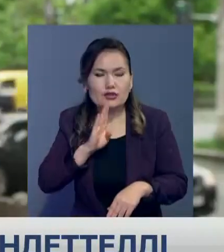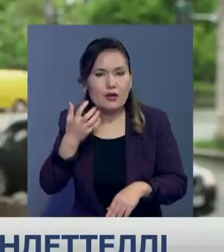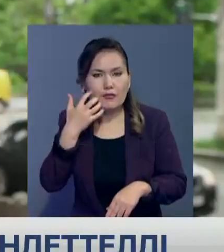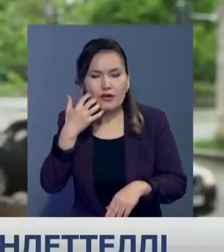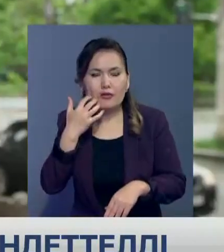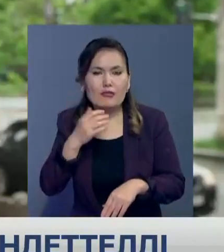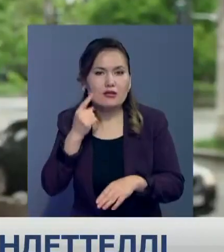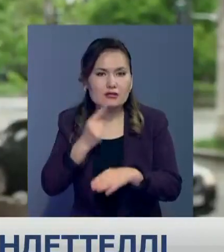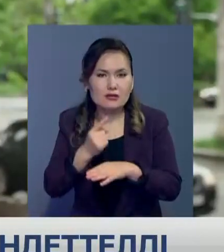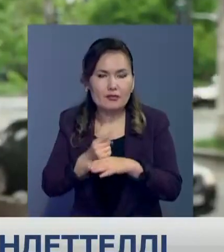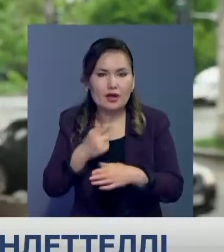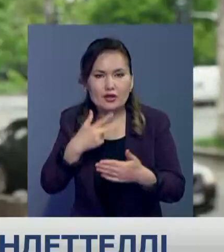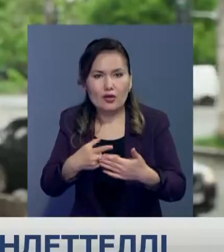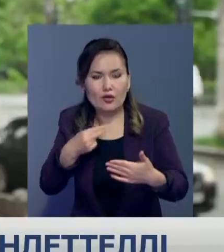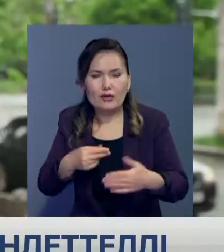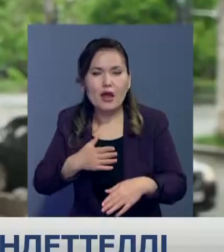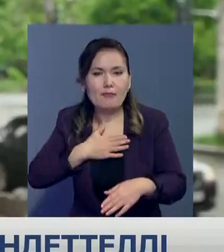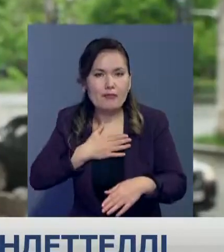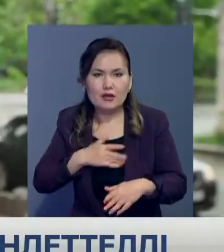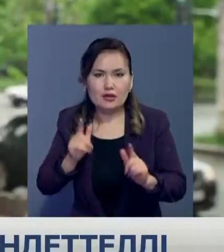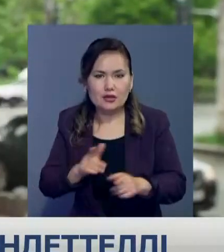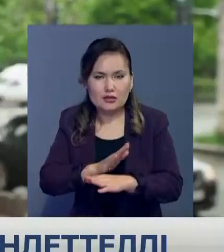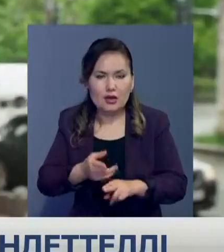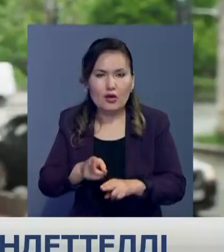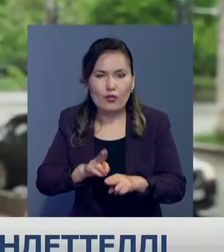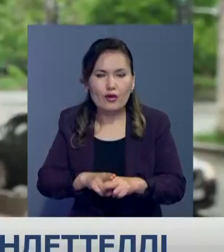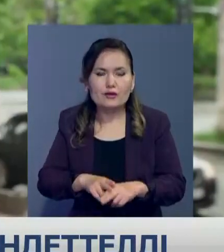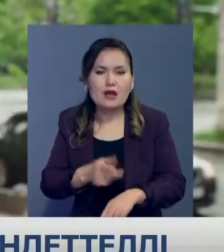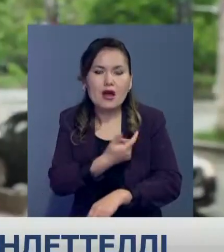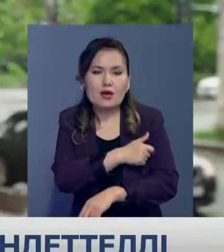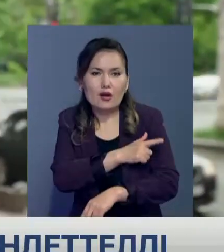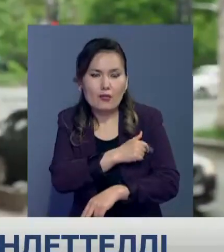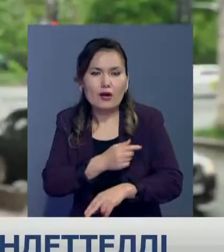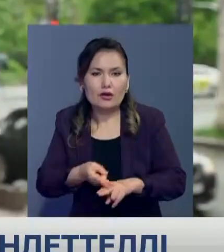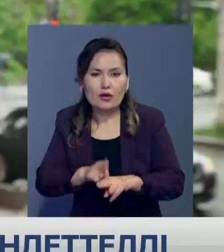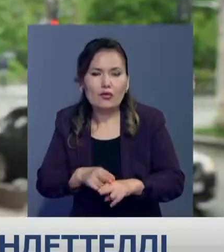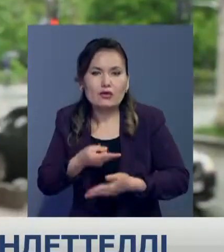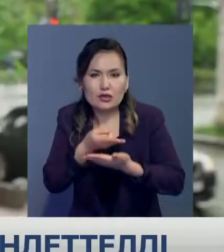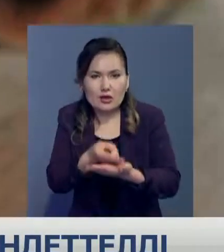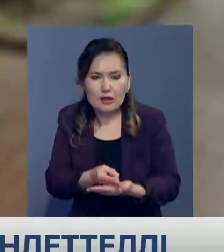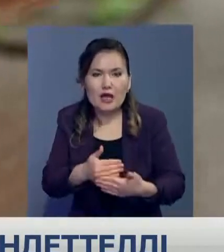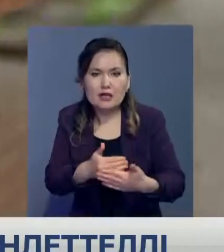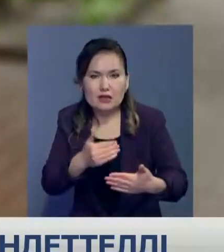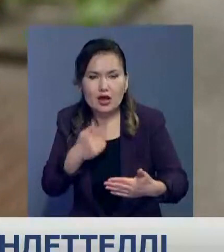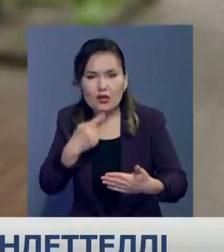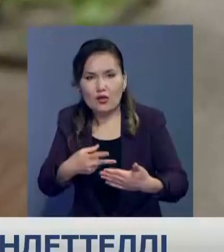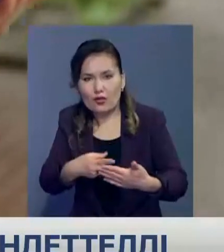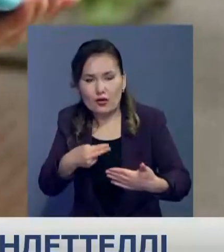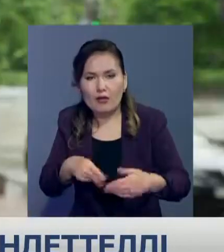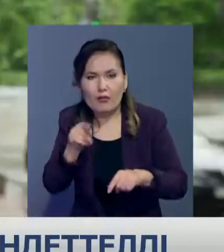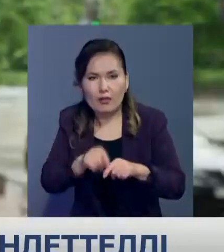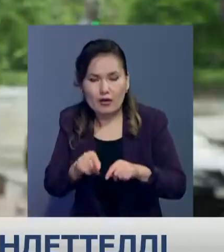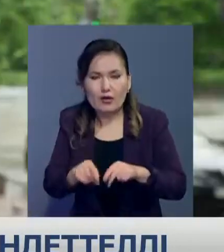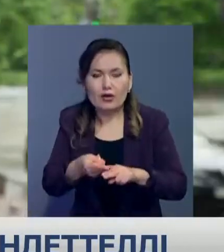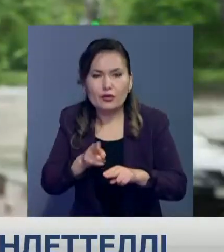ешкім құлақ асып жатқан жоқ. Ешқандай емхана сізді осы тестсіз қабылдай алмайды. Ал анализдің қайта-қайта ақшасын сіз өз